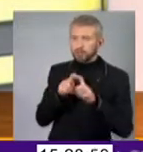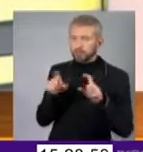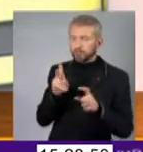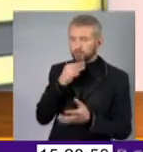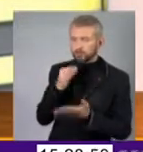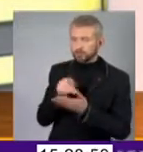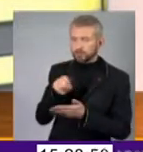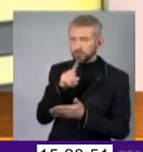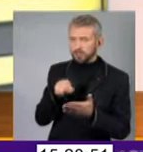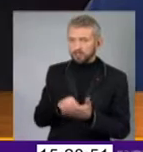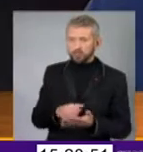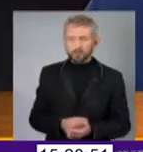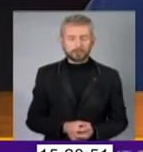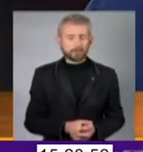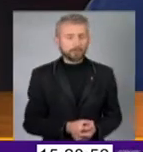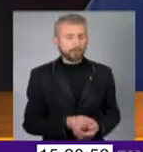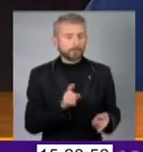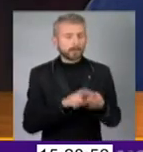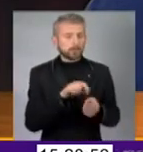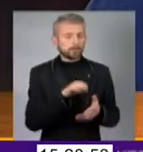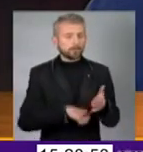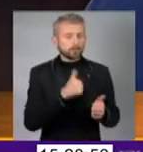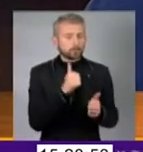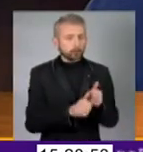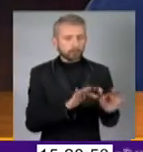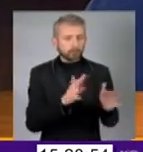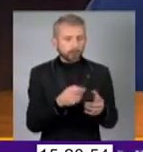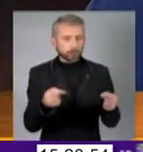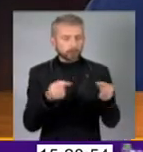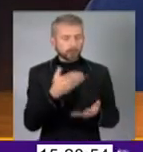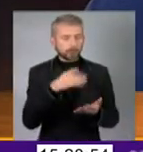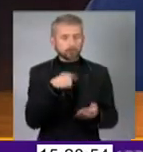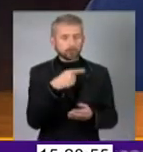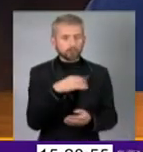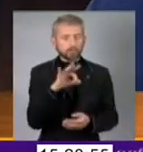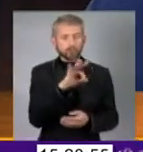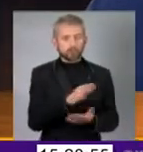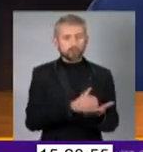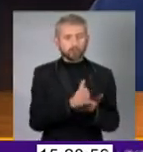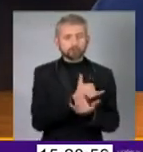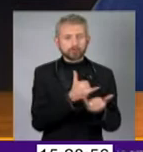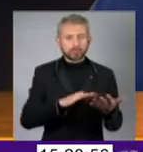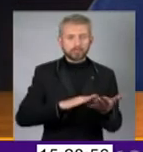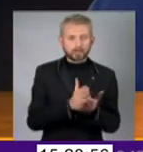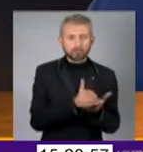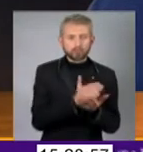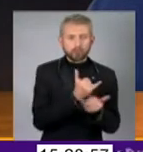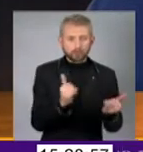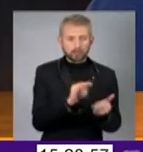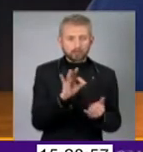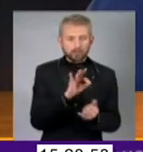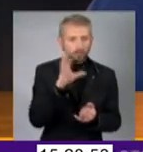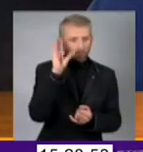цими питаннями? Залежить від кожного випадку конкретного. Якщо говорити про послугу, про якісь послуги, яку наводилась в